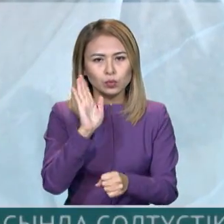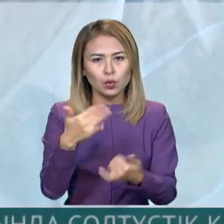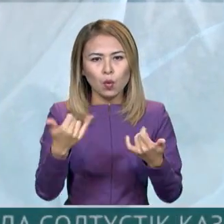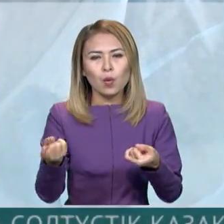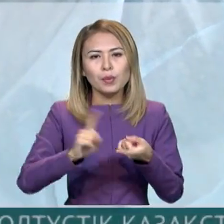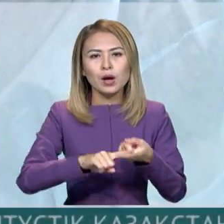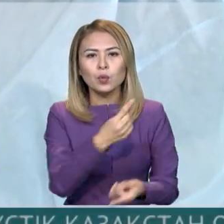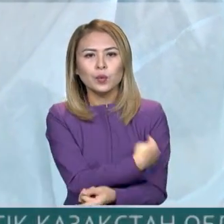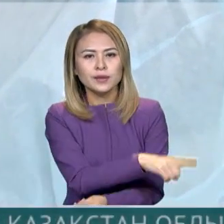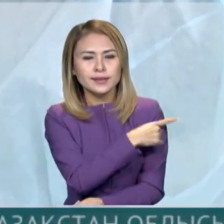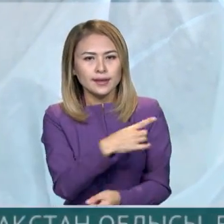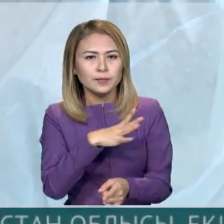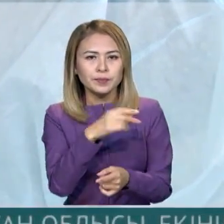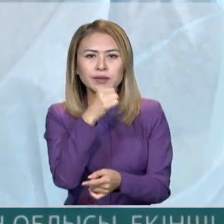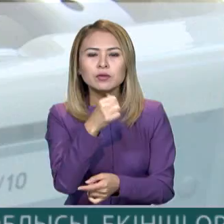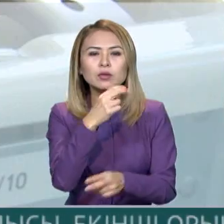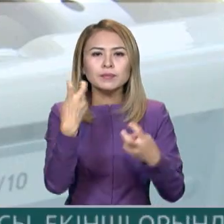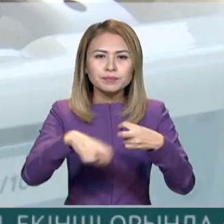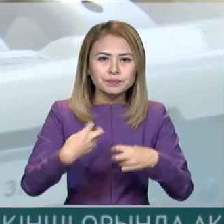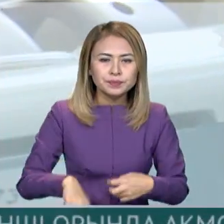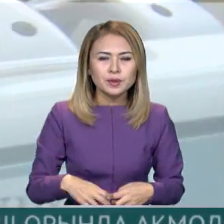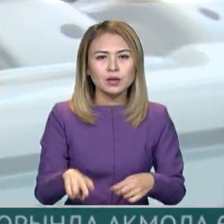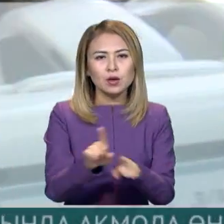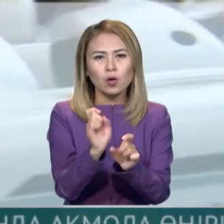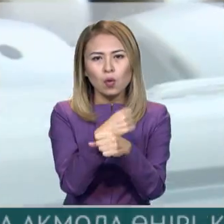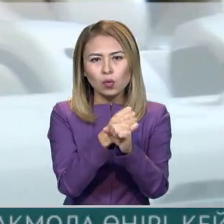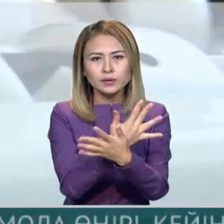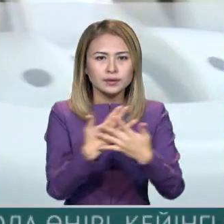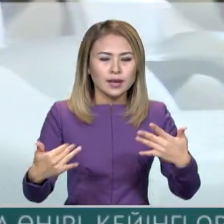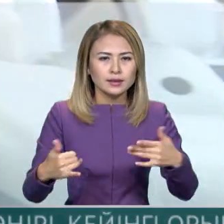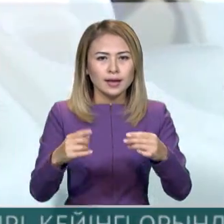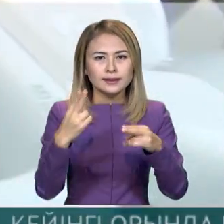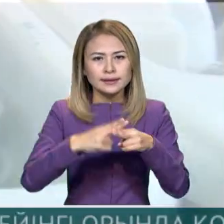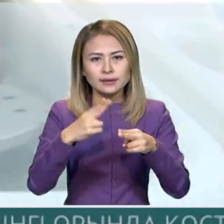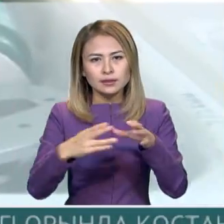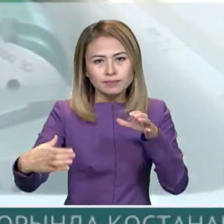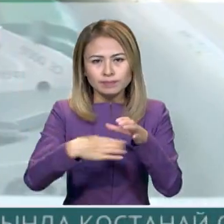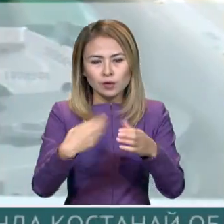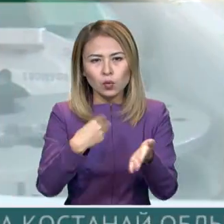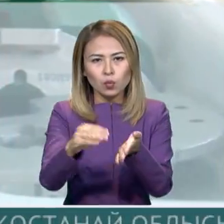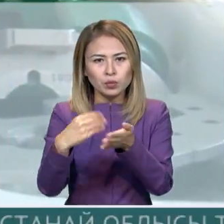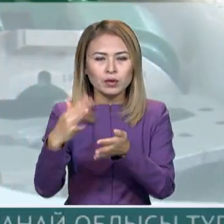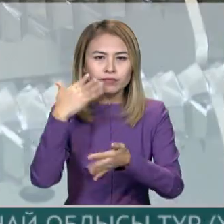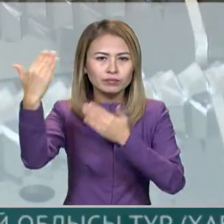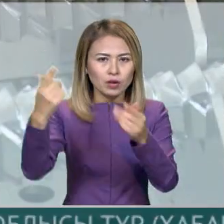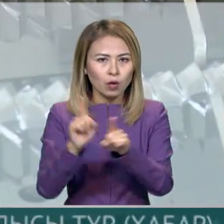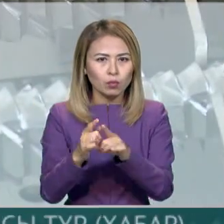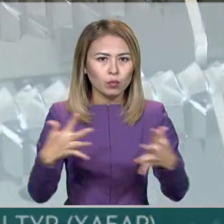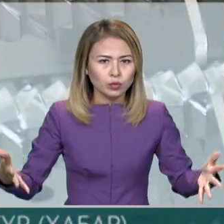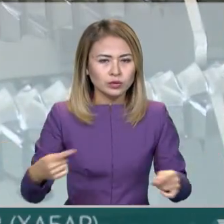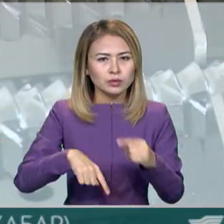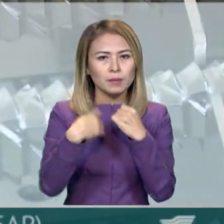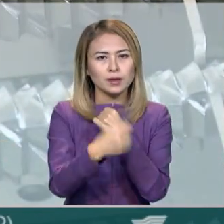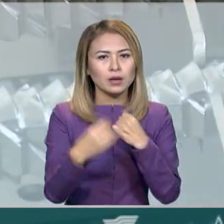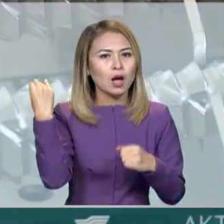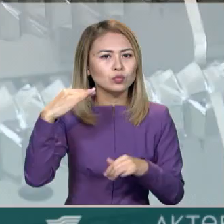Айта кетейік, облыс ауруханалары сынған сүйектерді бекітуге арналған титан және темір сымдарды сырттан сатып алып жүр. Енді имплантант